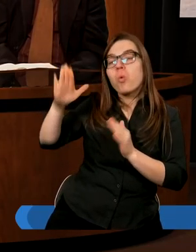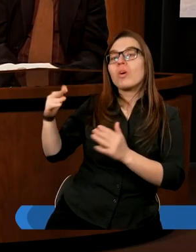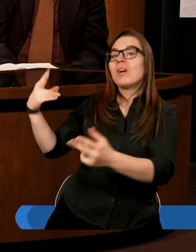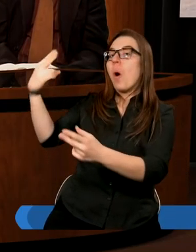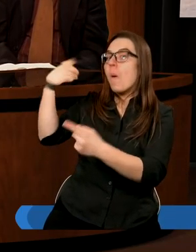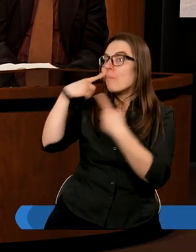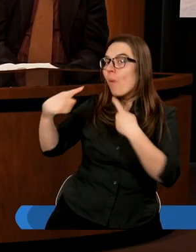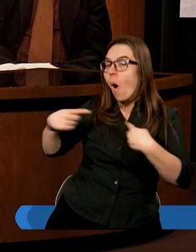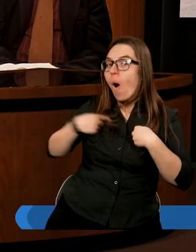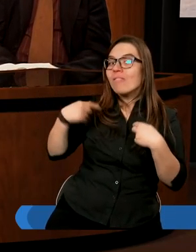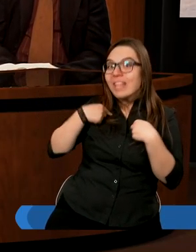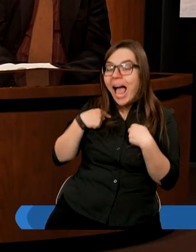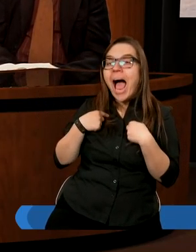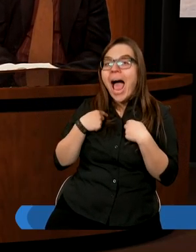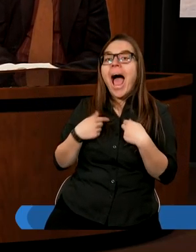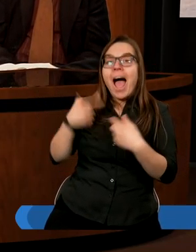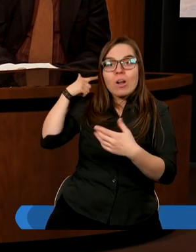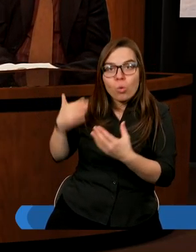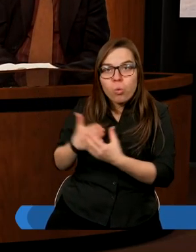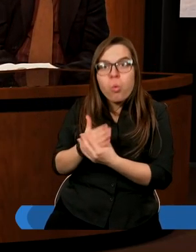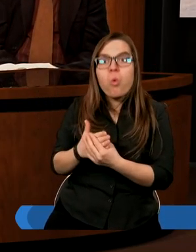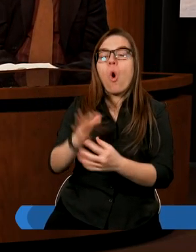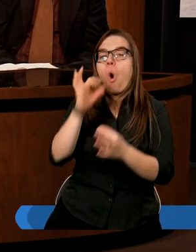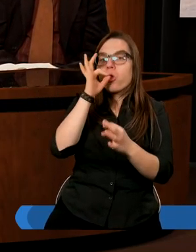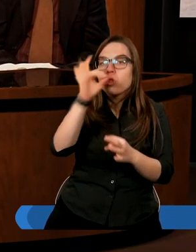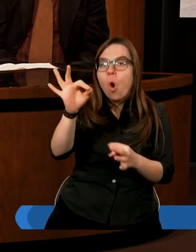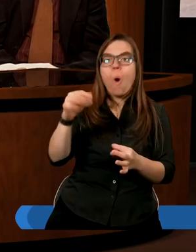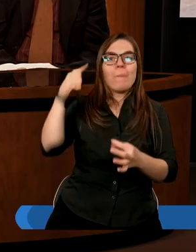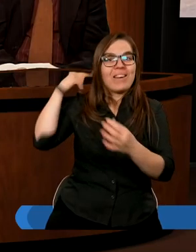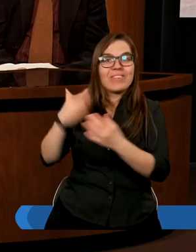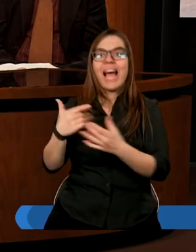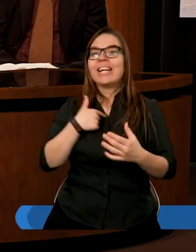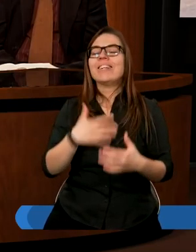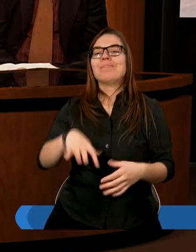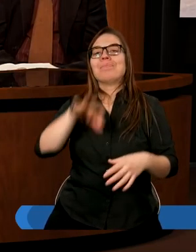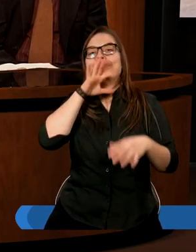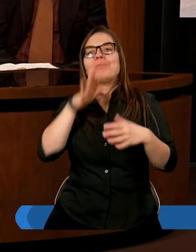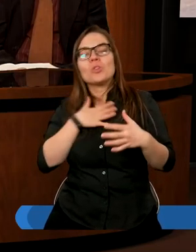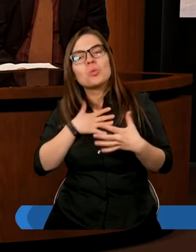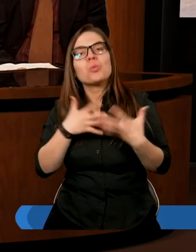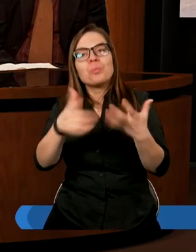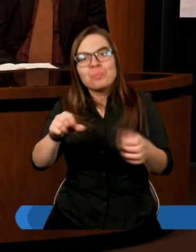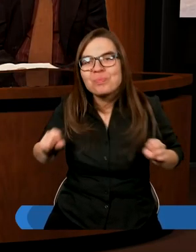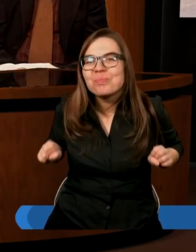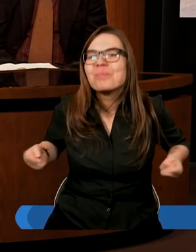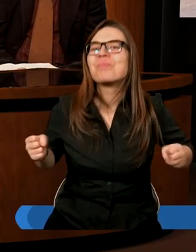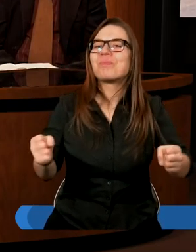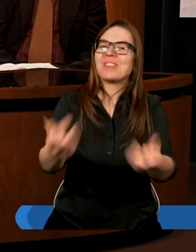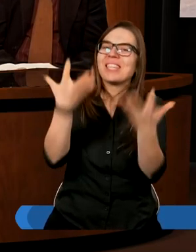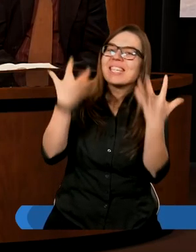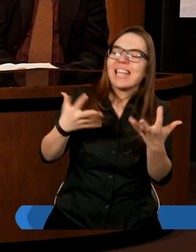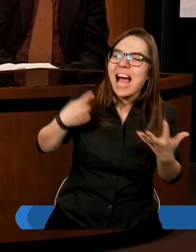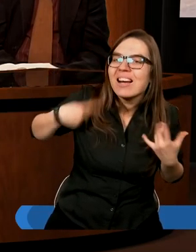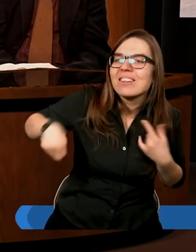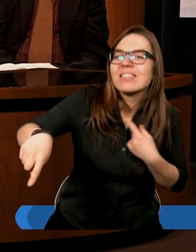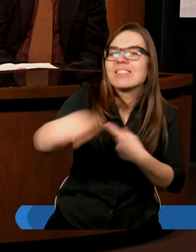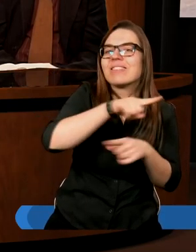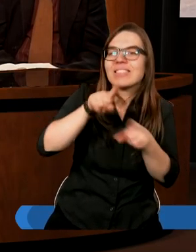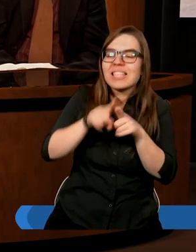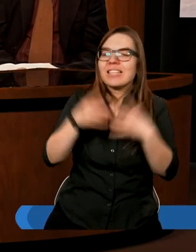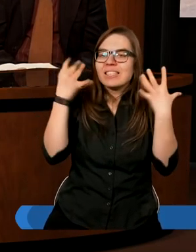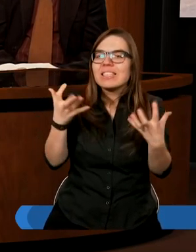Chrystusa słowa sługo dobry i wierny ja wierzę że to jest naszym życzeniem i o to